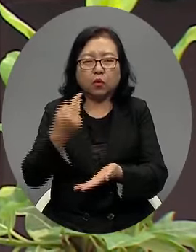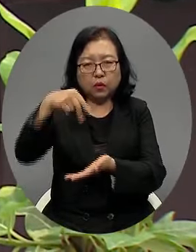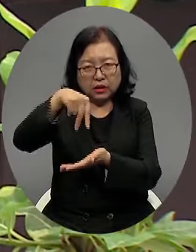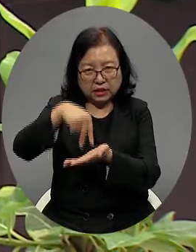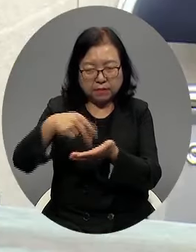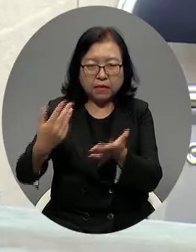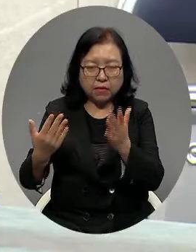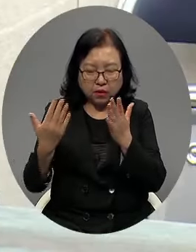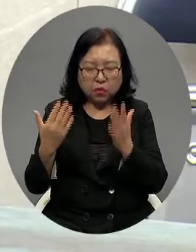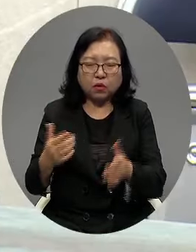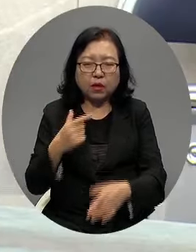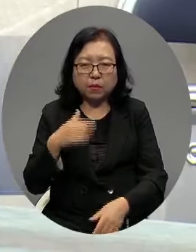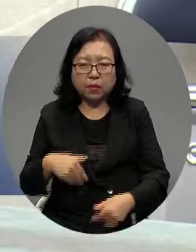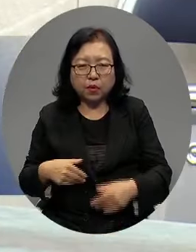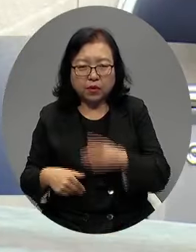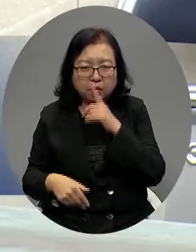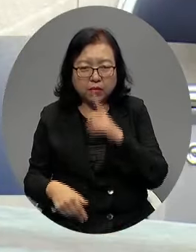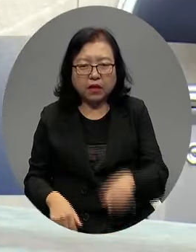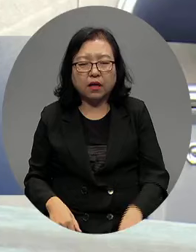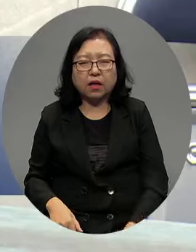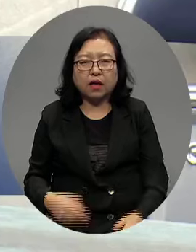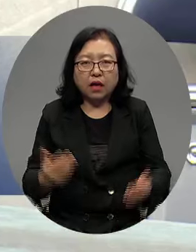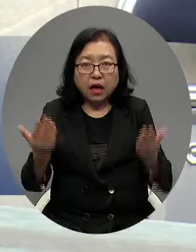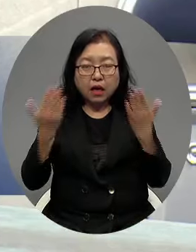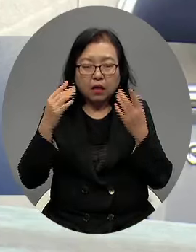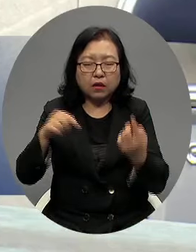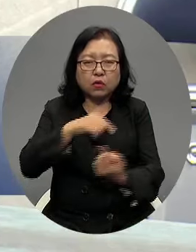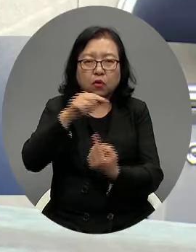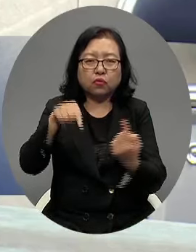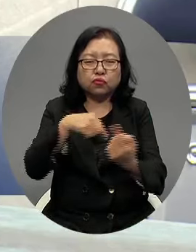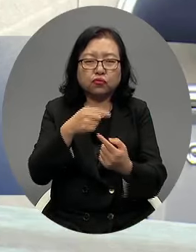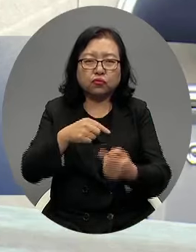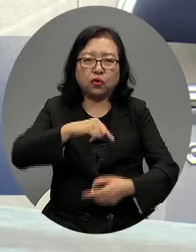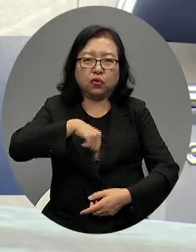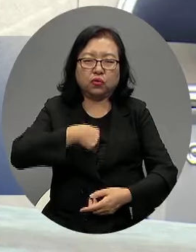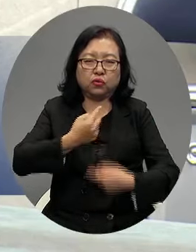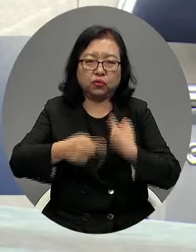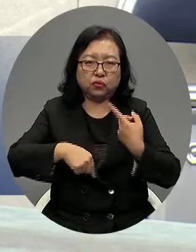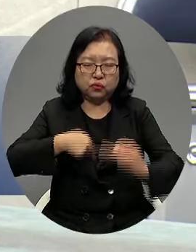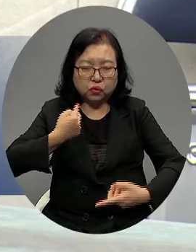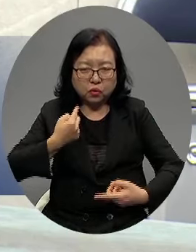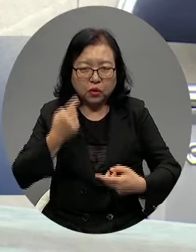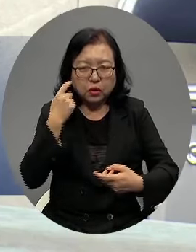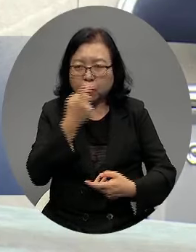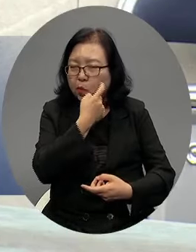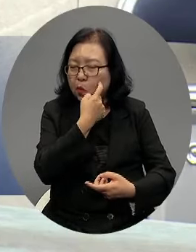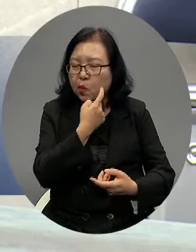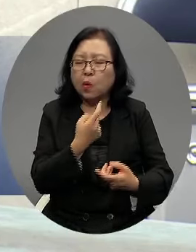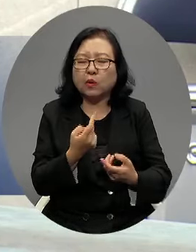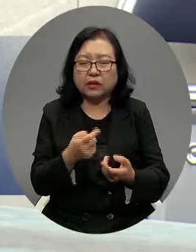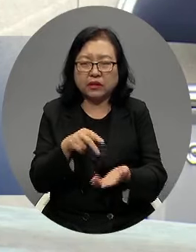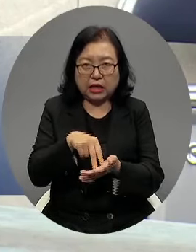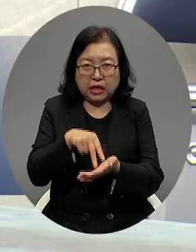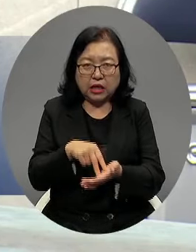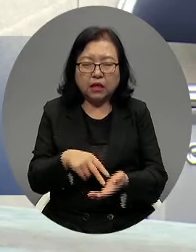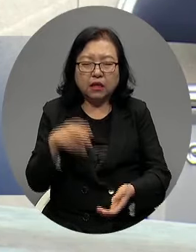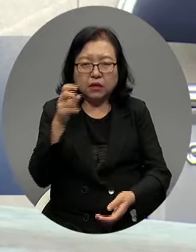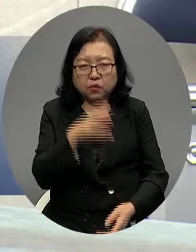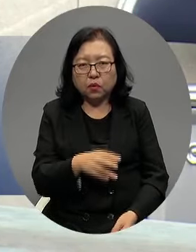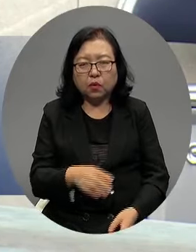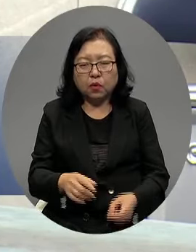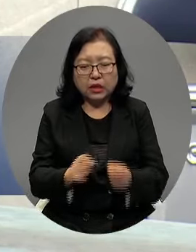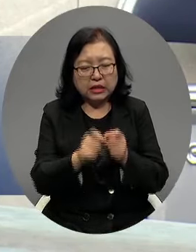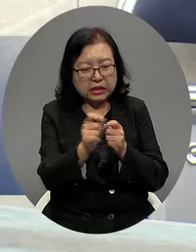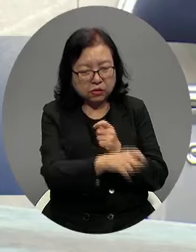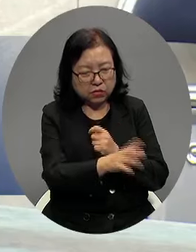요구했 독립된 학교운영 보장을 그 말씀하시고 분교가 아닌